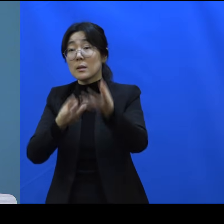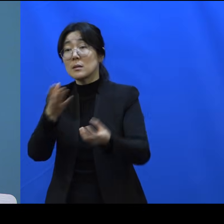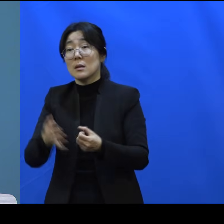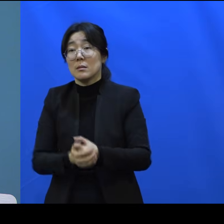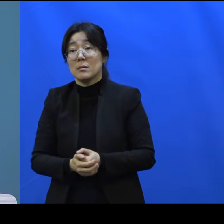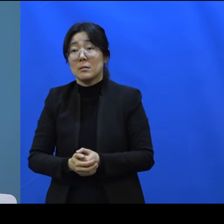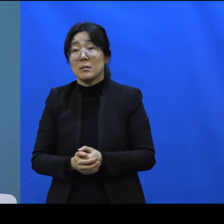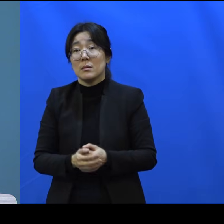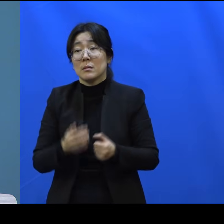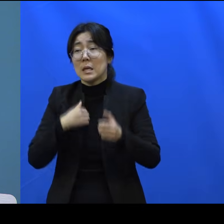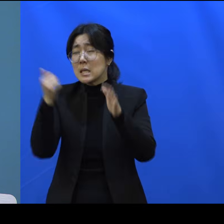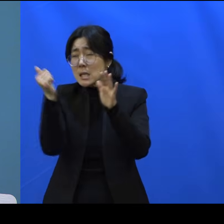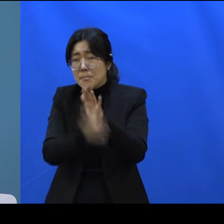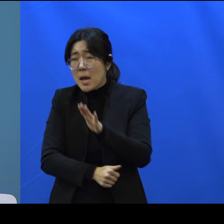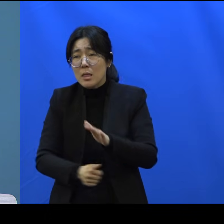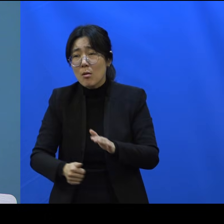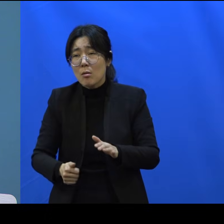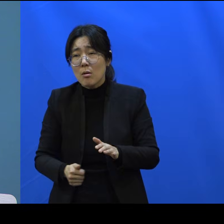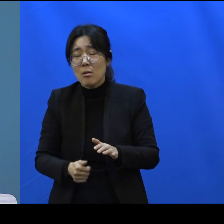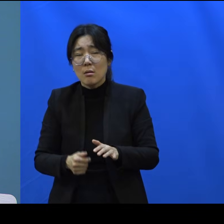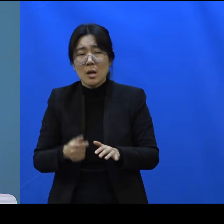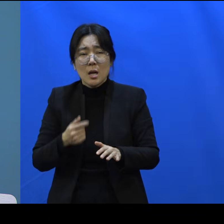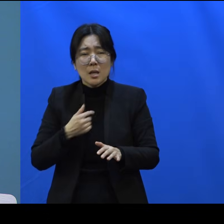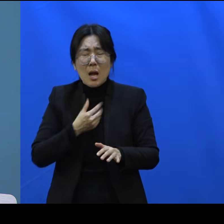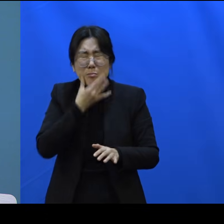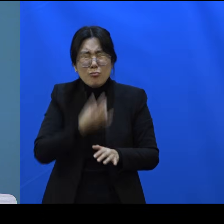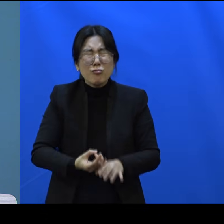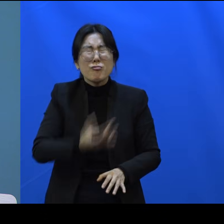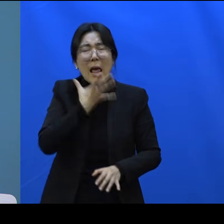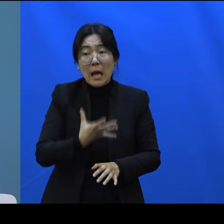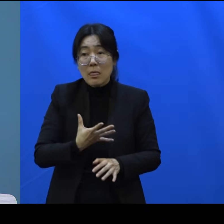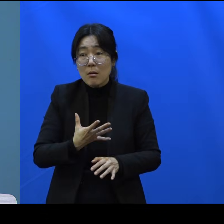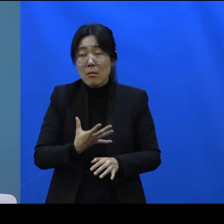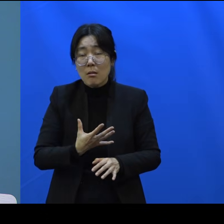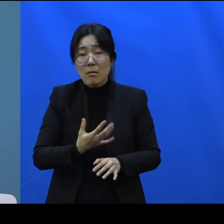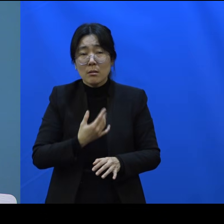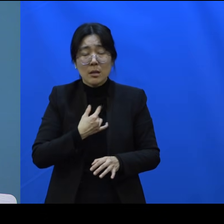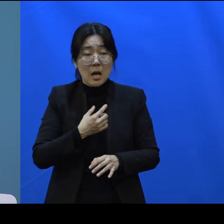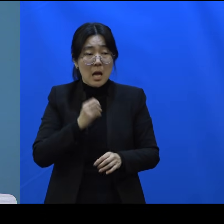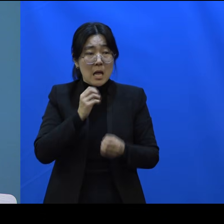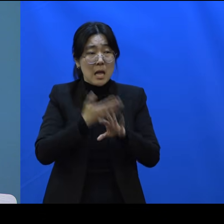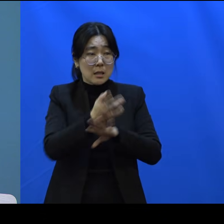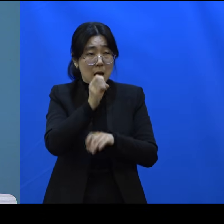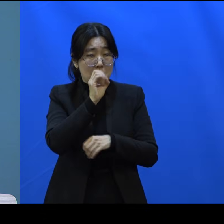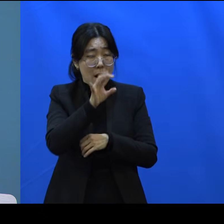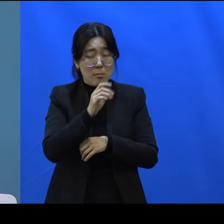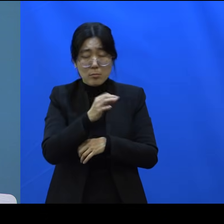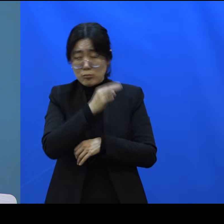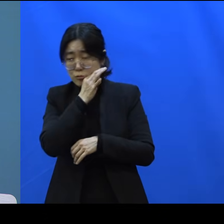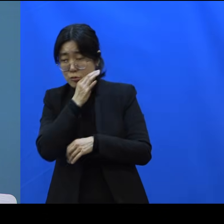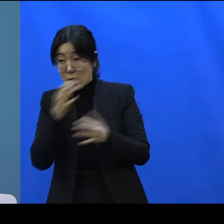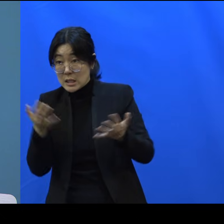실패했던 것들, 내 인생에 참혹했던 경험들, 부끄러운 과거,